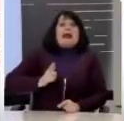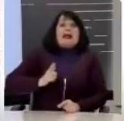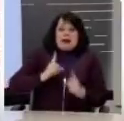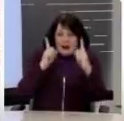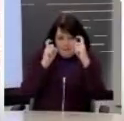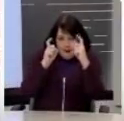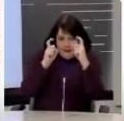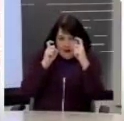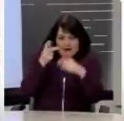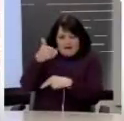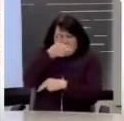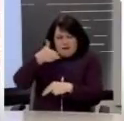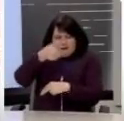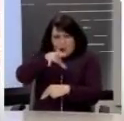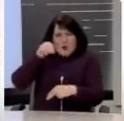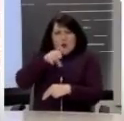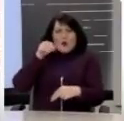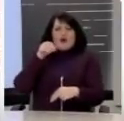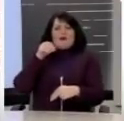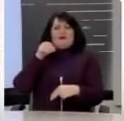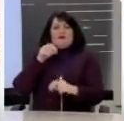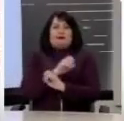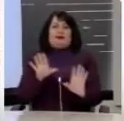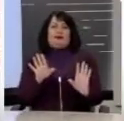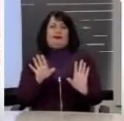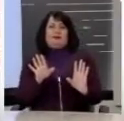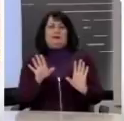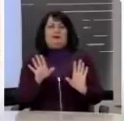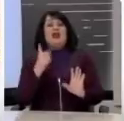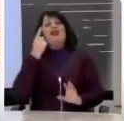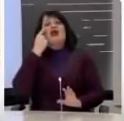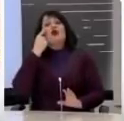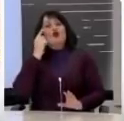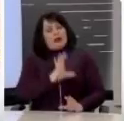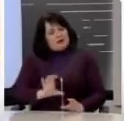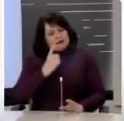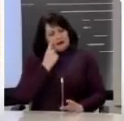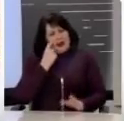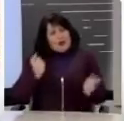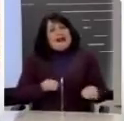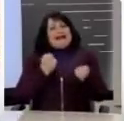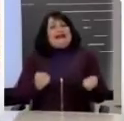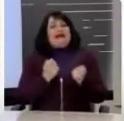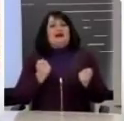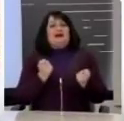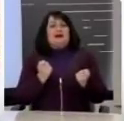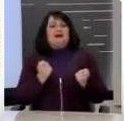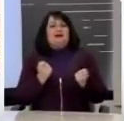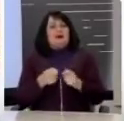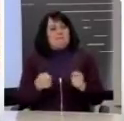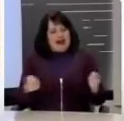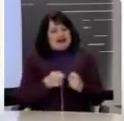τη φωτογραφία και το βίντεο. Το τι έχει γίνει, θα το βρούμε. Και βεβαίως θα πάρουμε όλα εκείνα τα